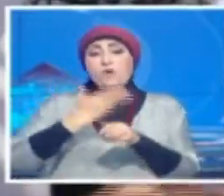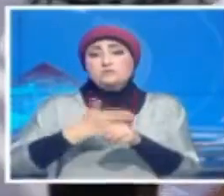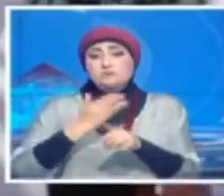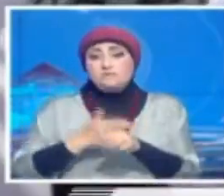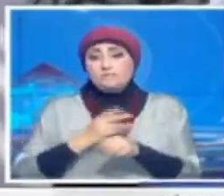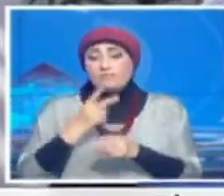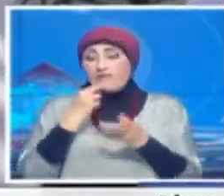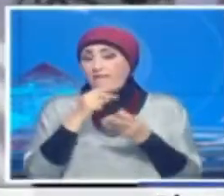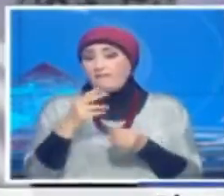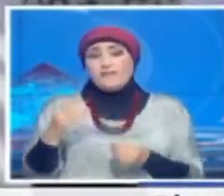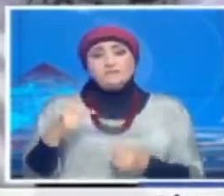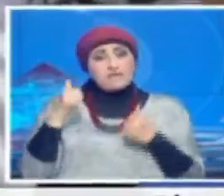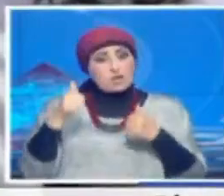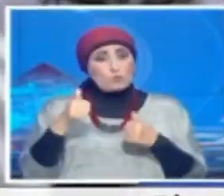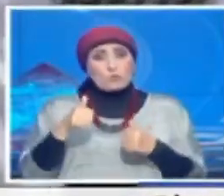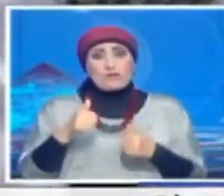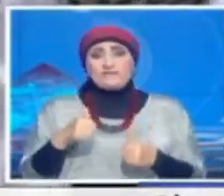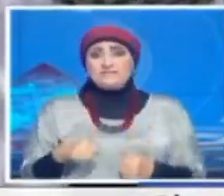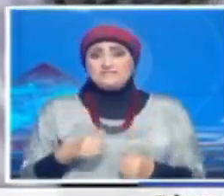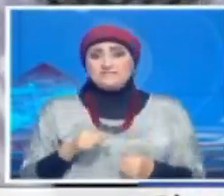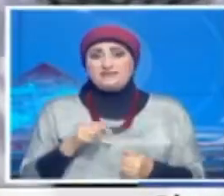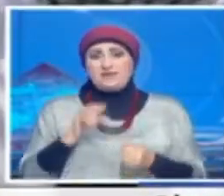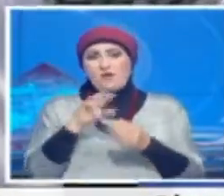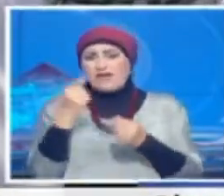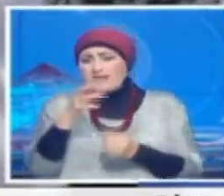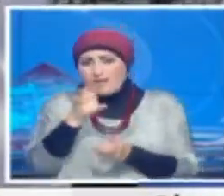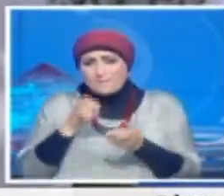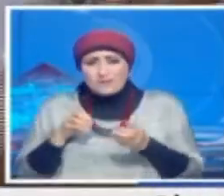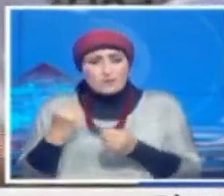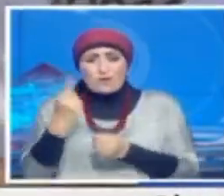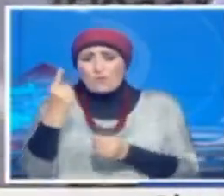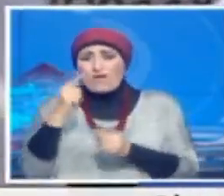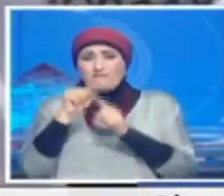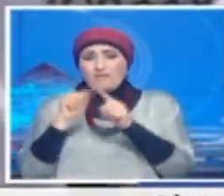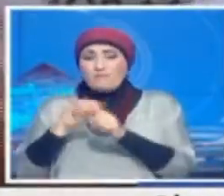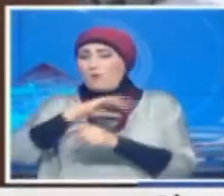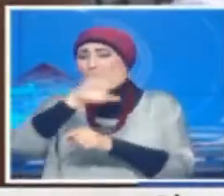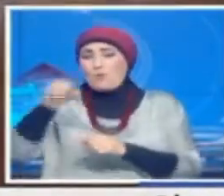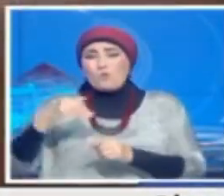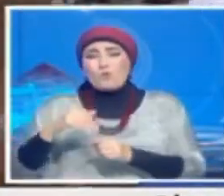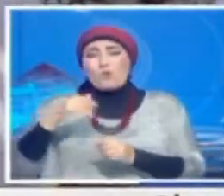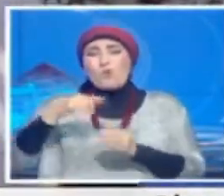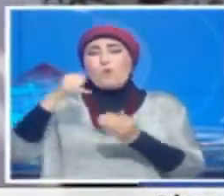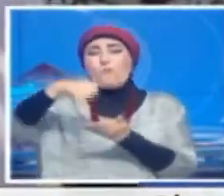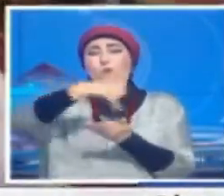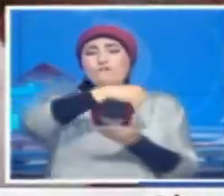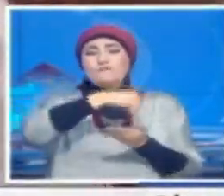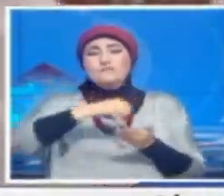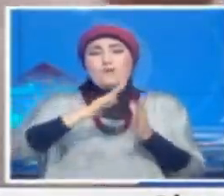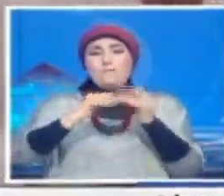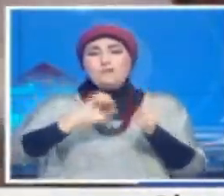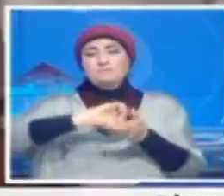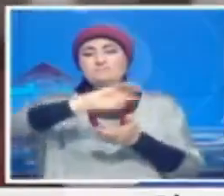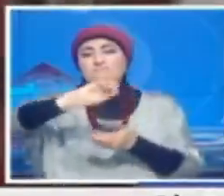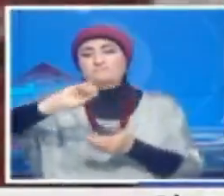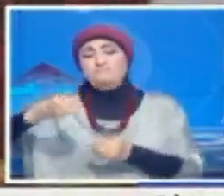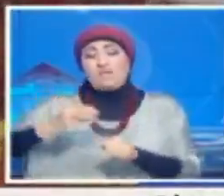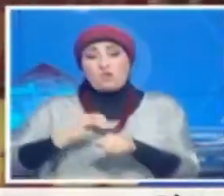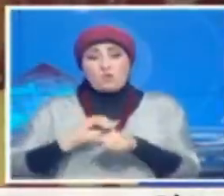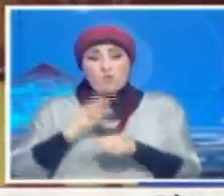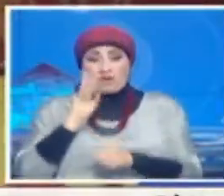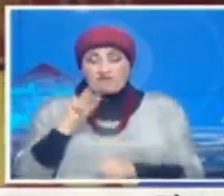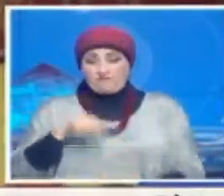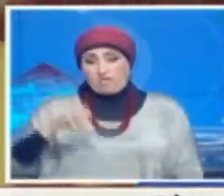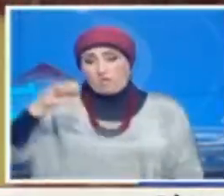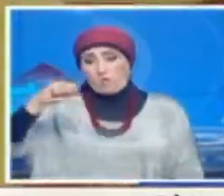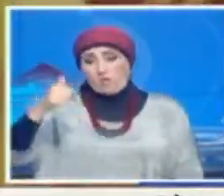قلت لك كل ده خير. اهل الوادي الجديد بياخدوا منه قد ايه؟ 1%، والباقي كله لأهل الجمهورية والتصدير خارجي إن شاء الله. ومع إطلاق محافظة